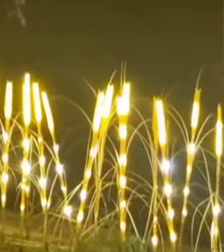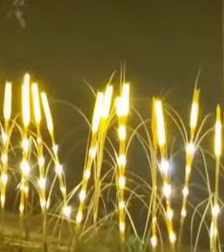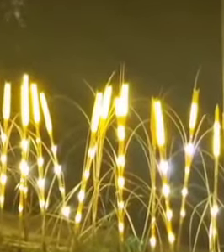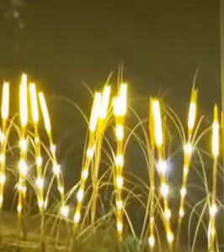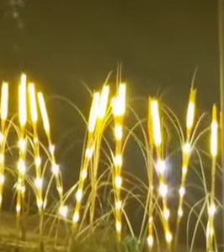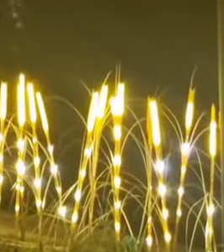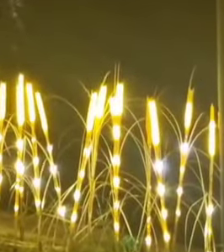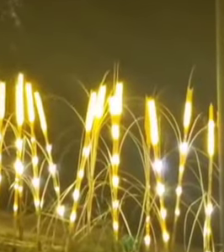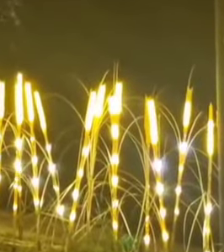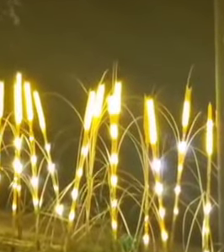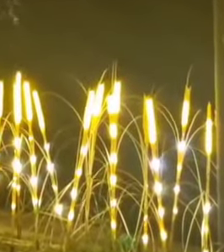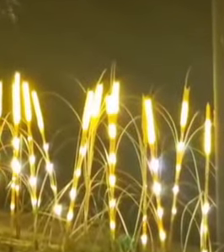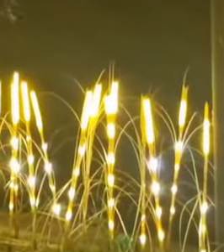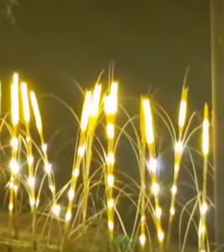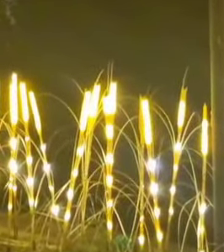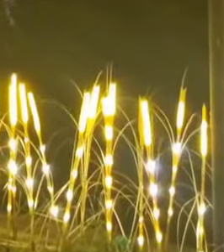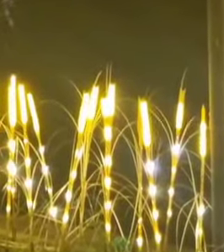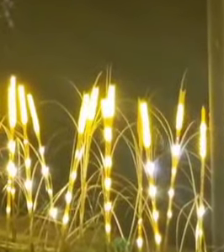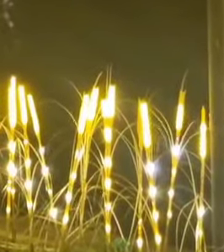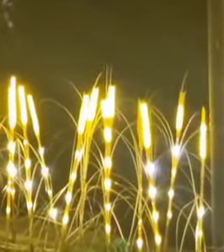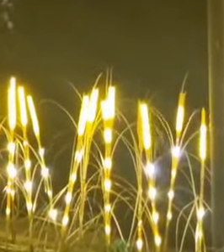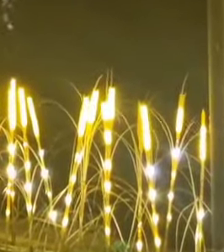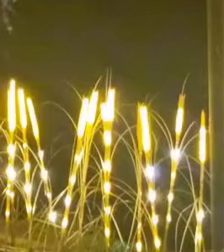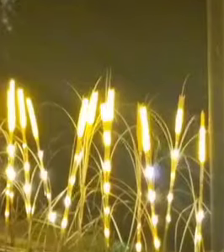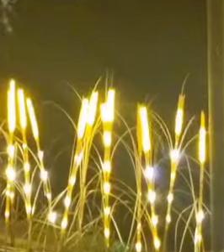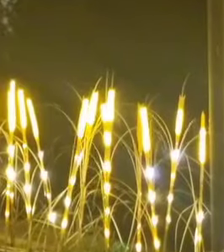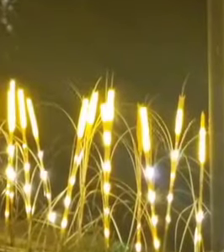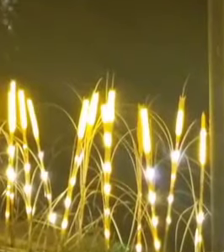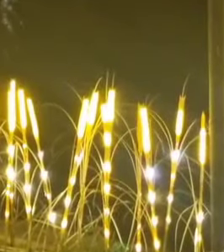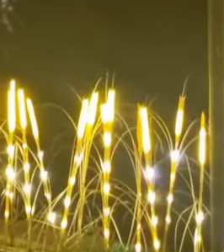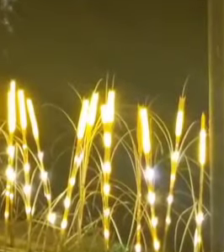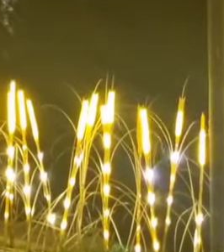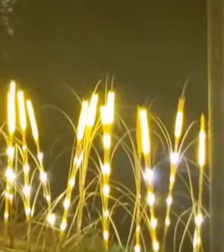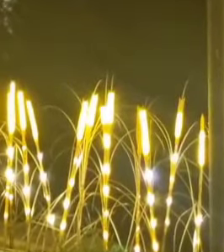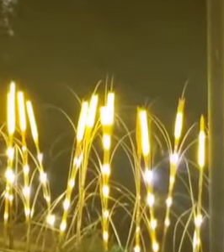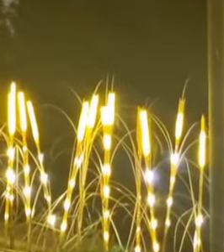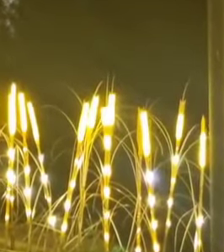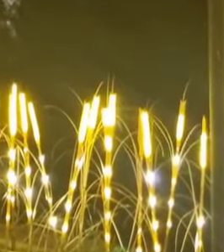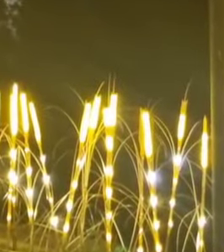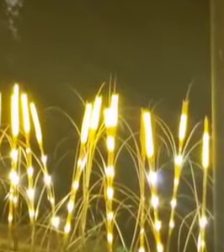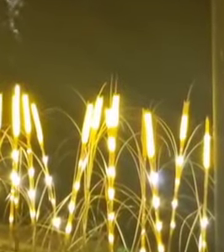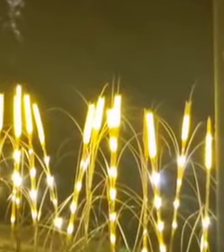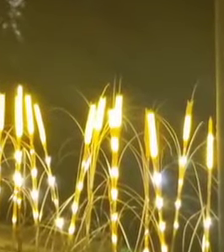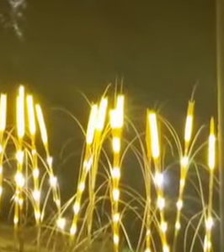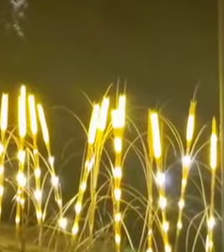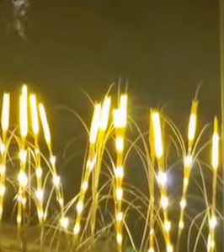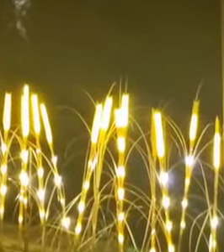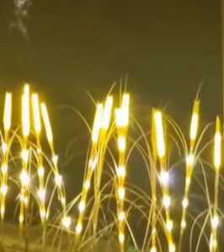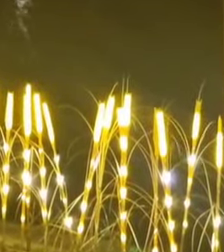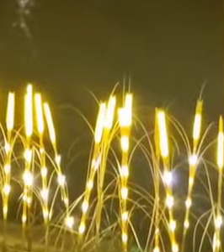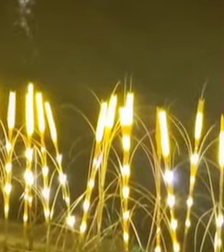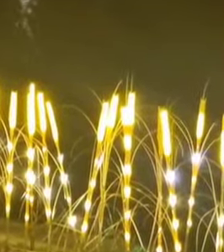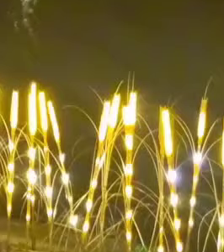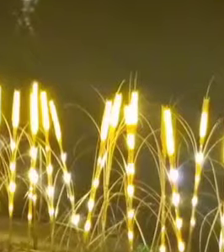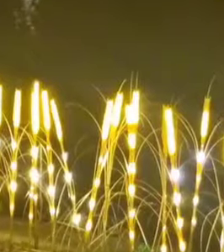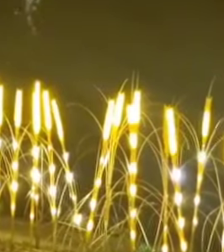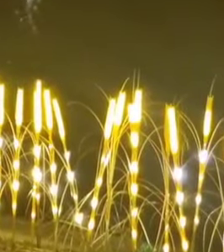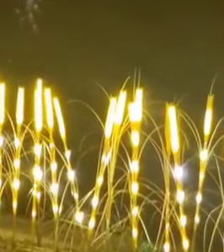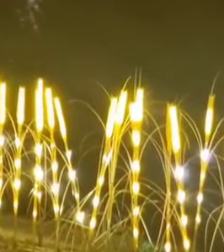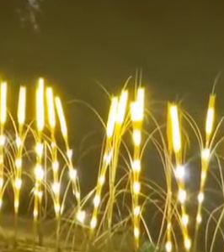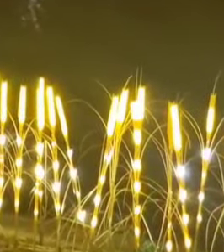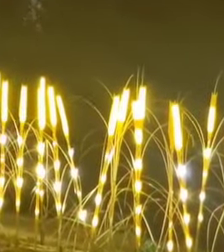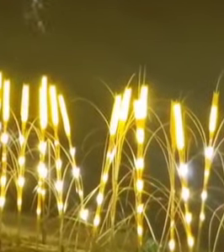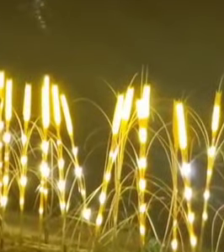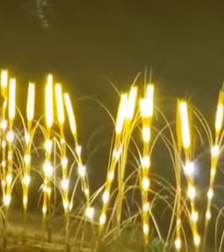juga penampakan Danau Perintis yang udah biasanya bersih. Dan yang paling penting ini dijaga dan juga dirawat oleh pemerintah. Betul. Tarif masuknya ada